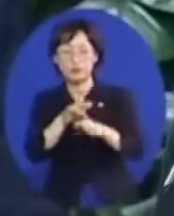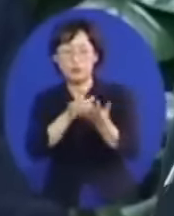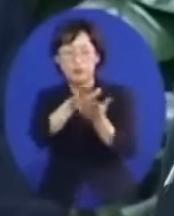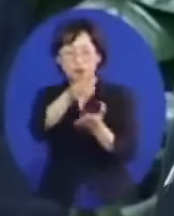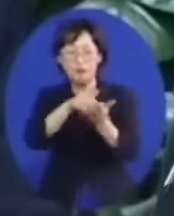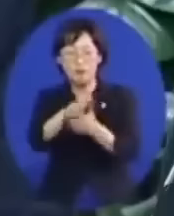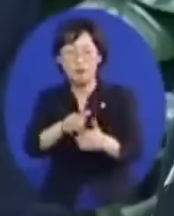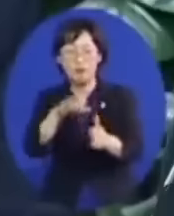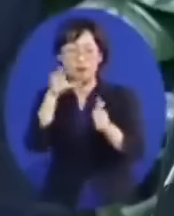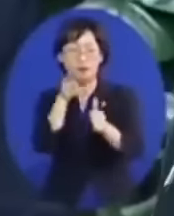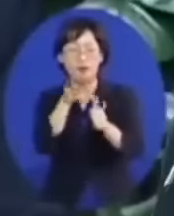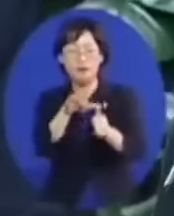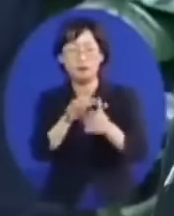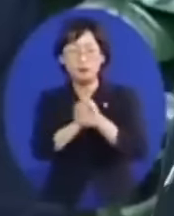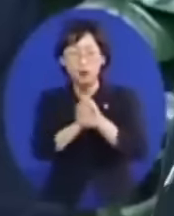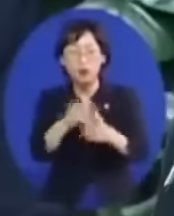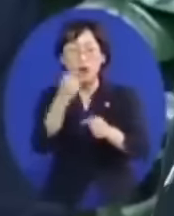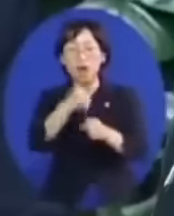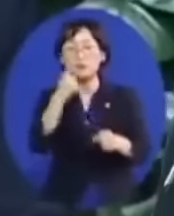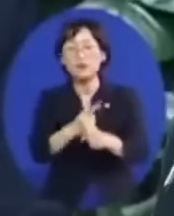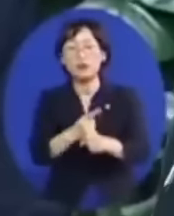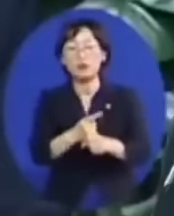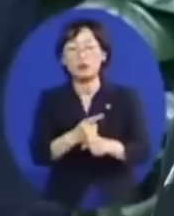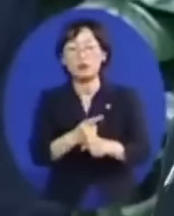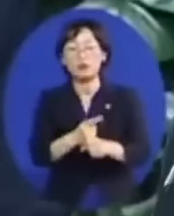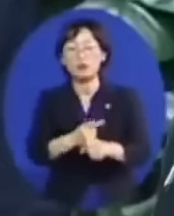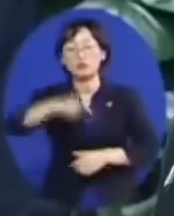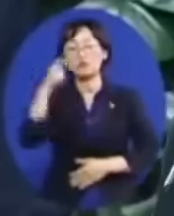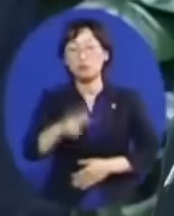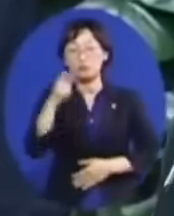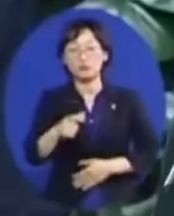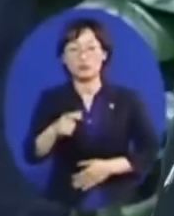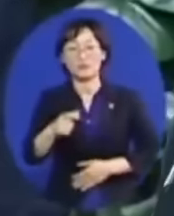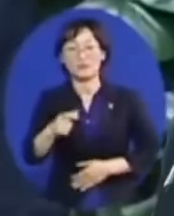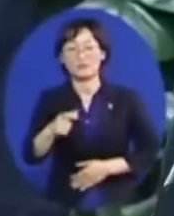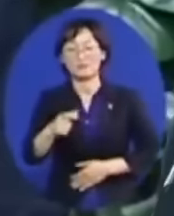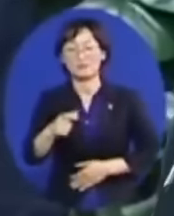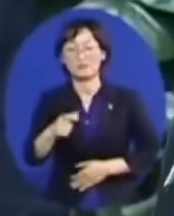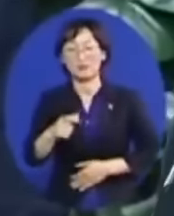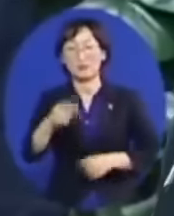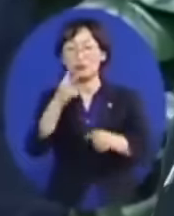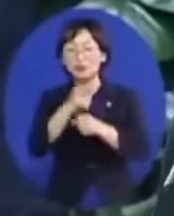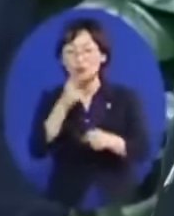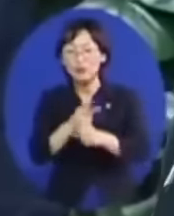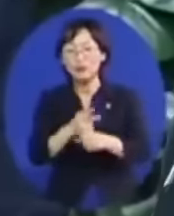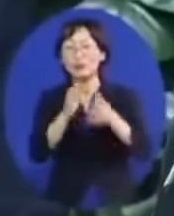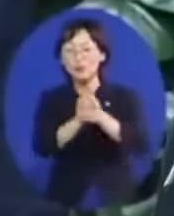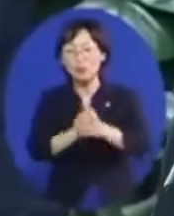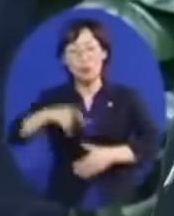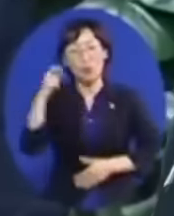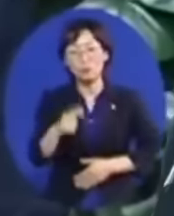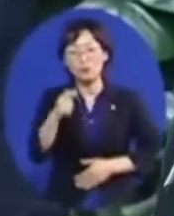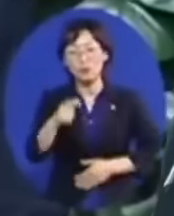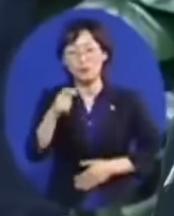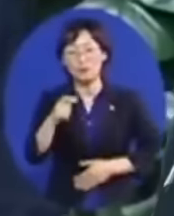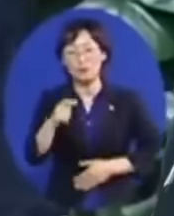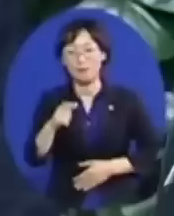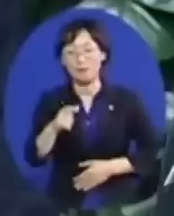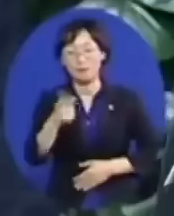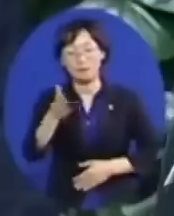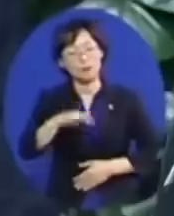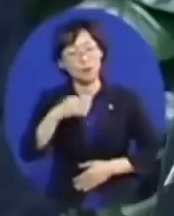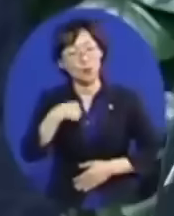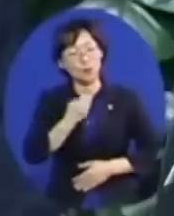고함을 치고 기도를 했는데 한 시간을 기도해도 꼼짝도 안 해요. 그래서 두 시간을 기도하는데 꼼짝도 안 해요. 그래서 내